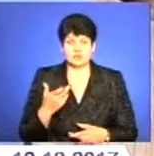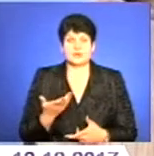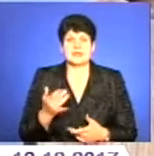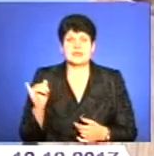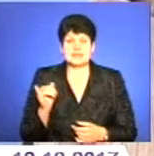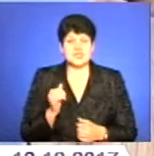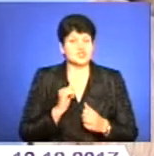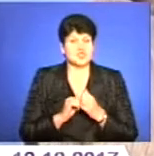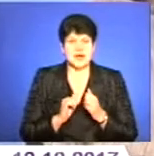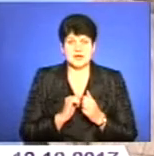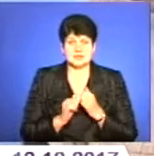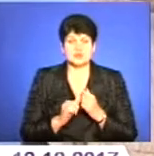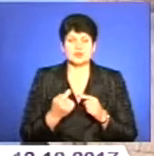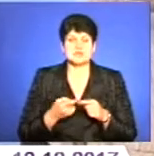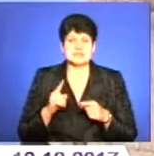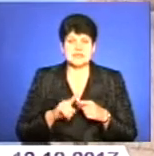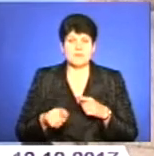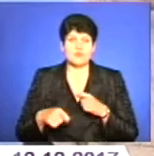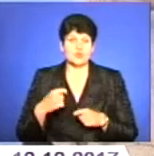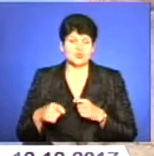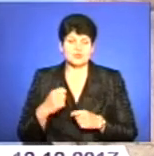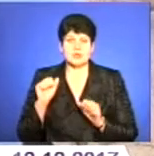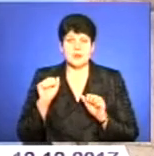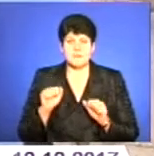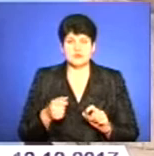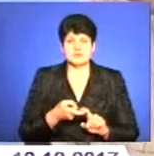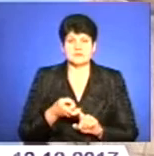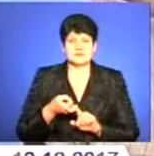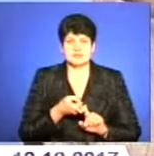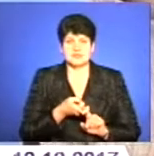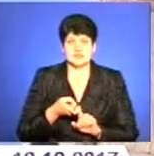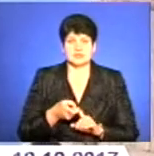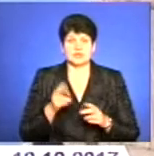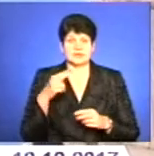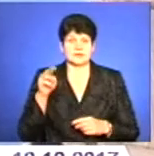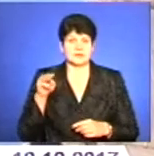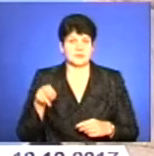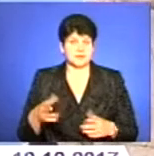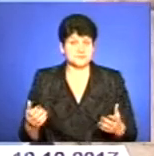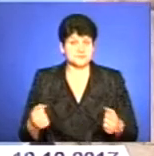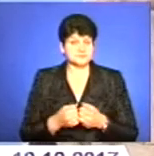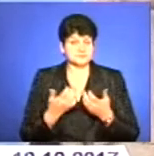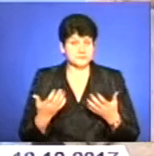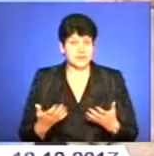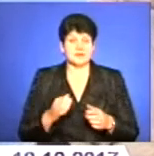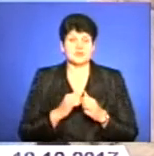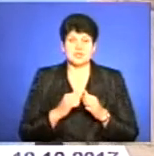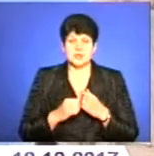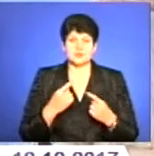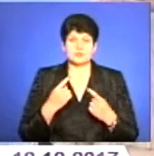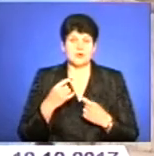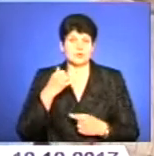дуже часто таке правопорушення може призвести до дорожньо-транспортної пригоди. Дуже часто розмовляють по